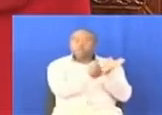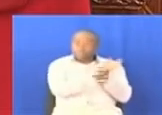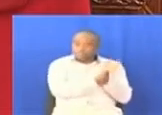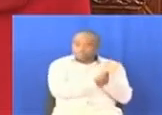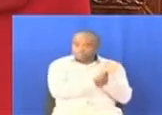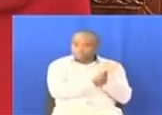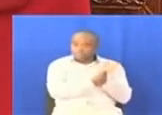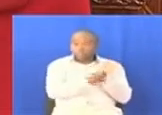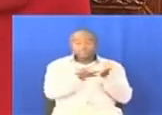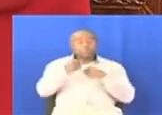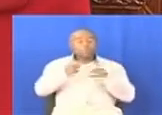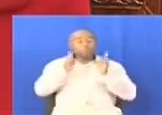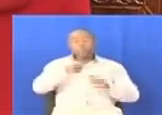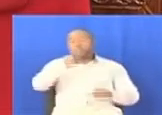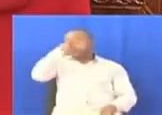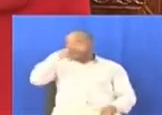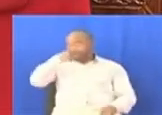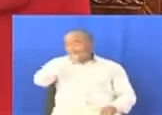Tulihamasishwa na Mwalimu